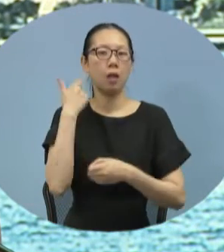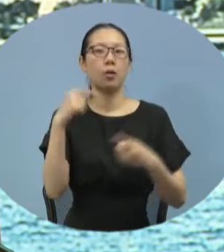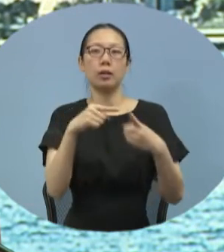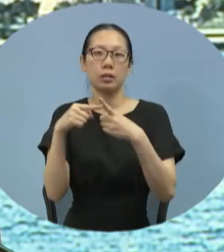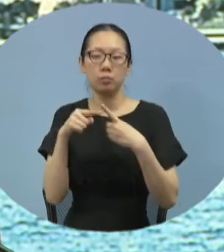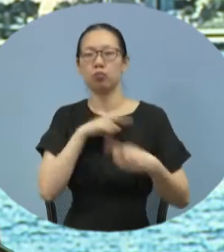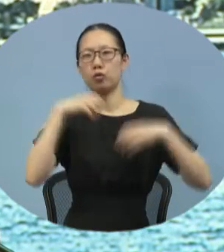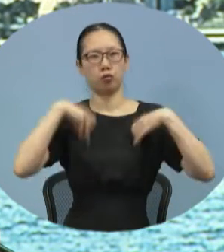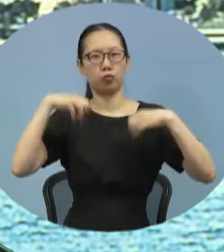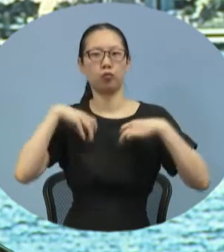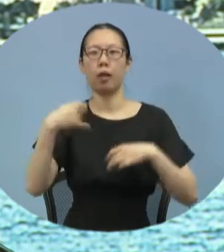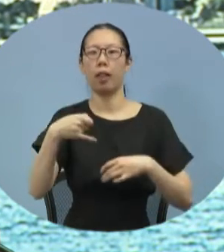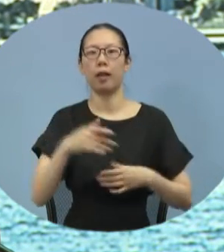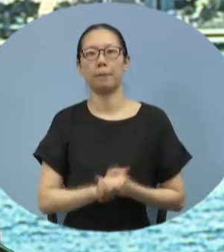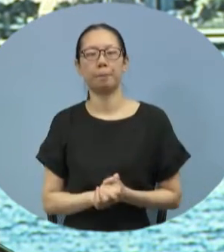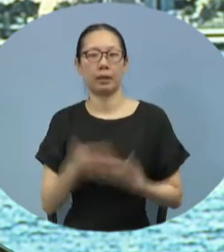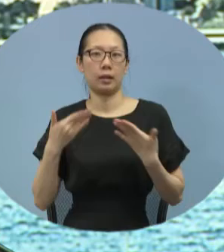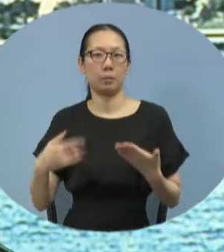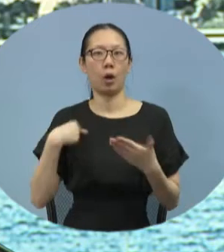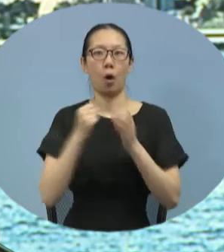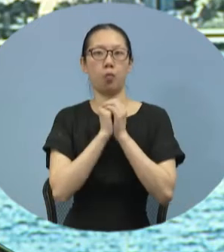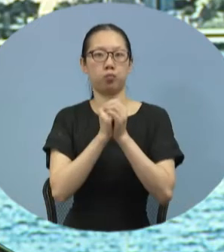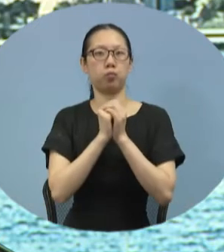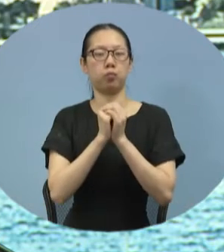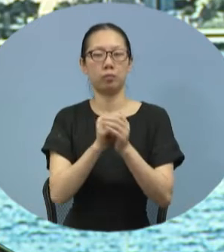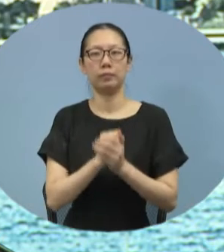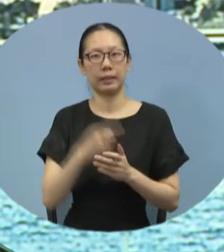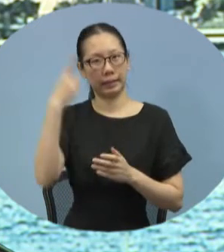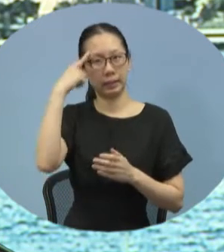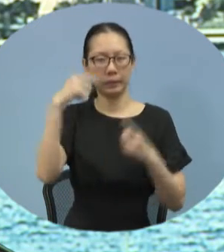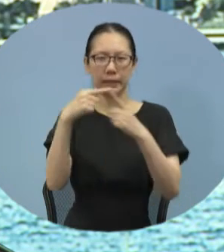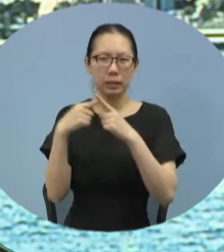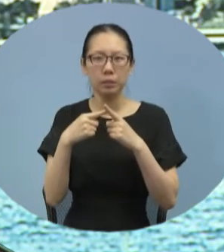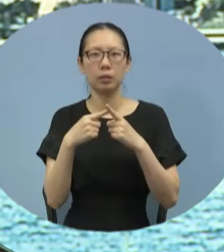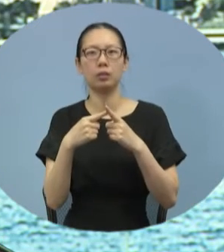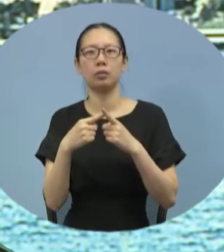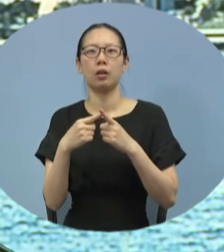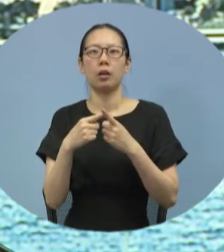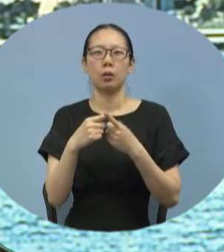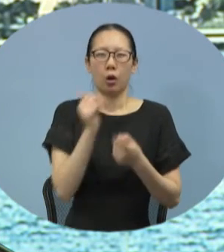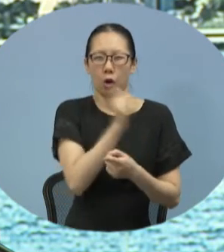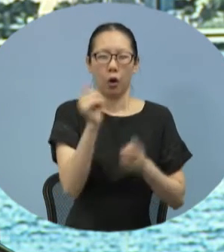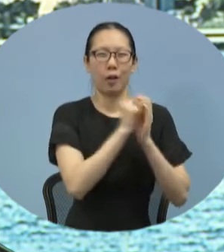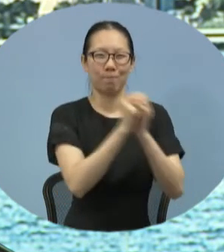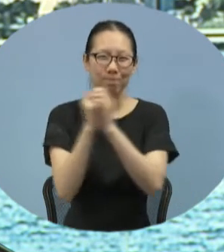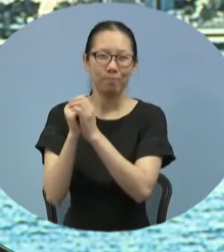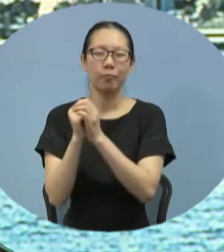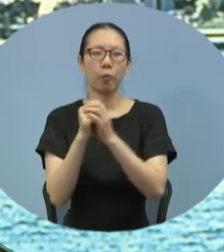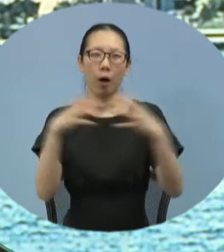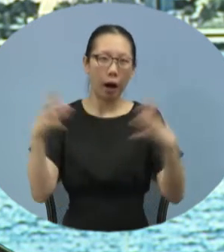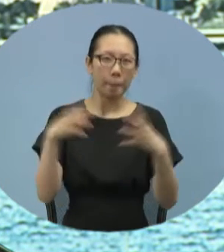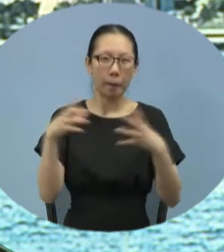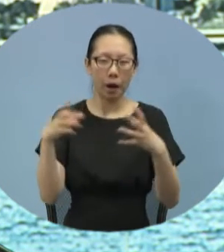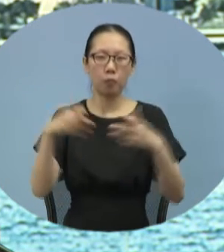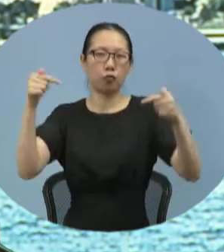懈。今年農曆新年，我們知道很多市民已經減少出外拜年和社交聚會，改為用